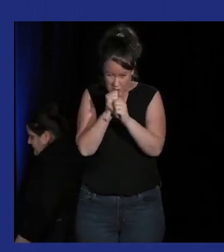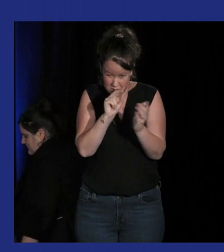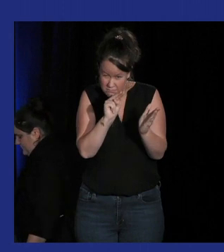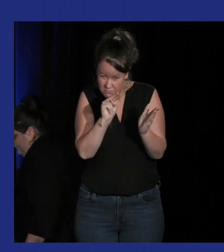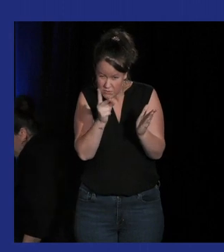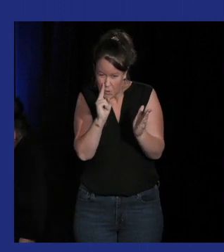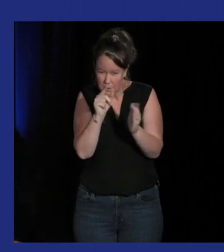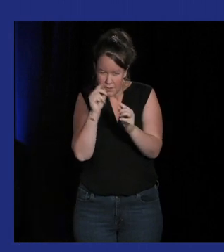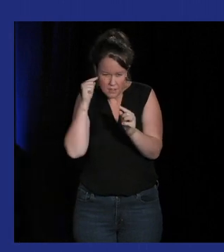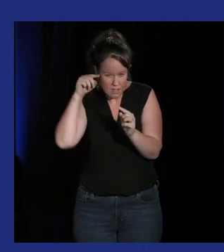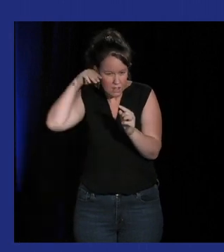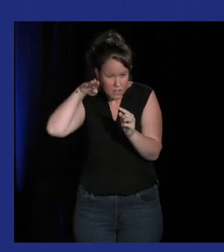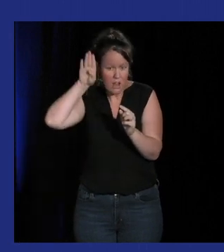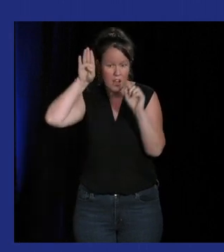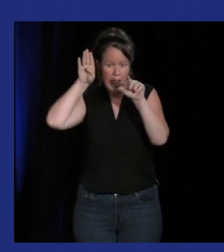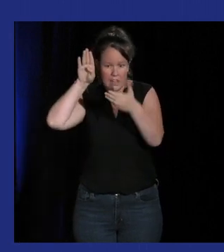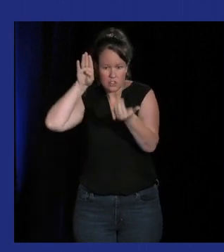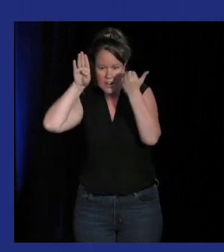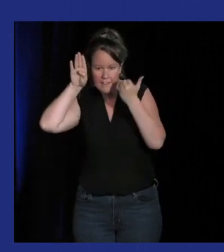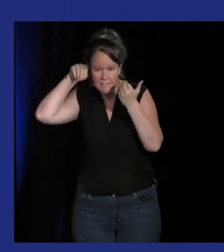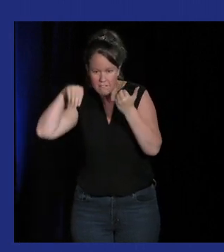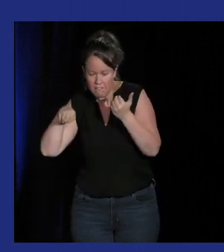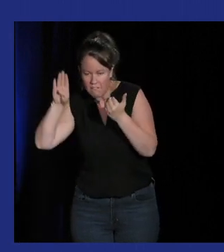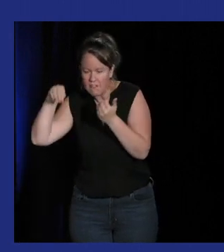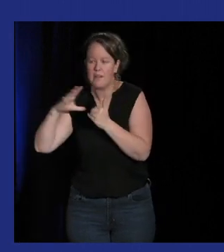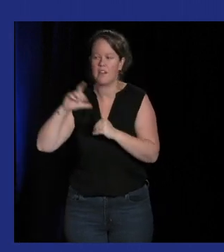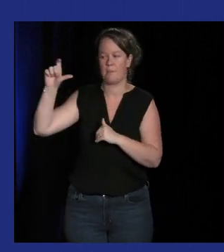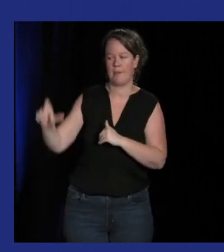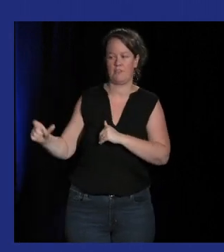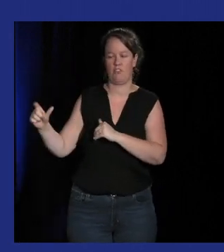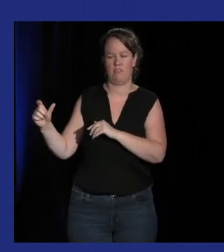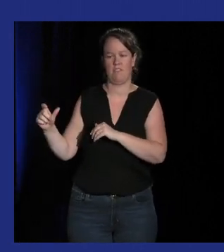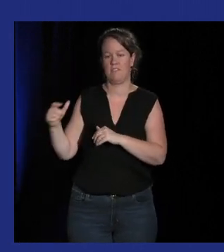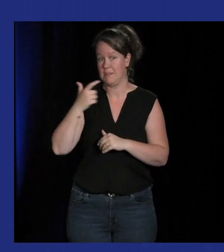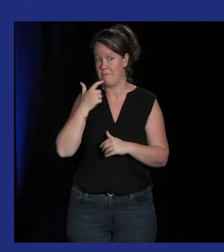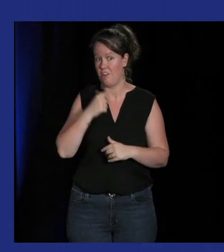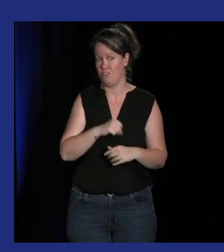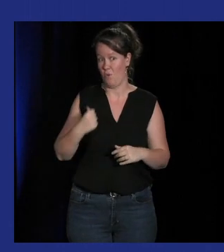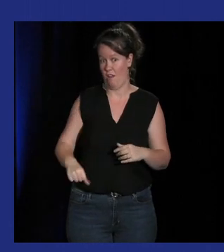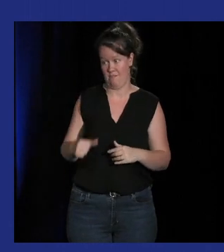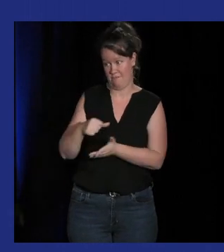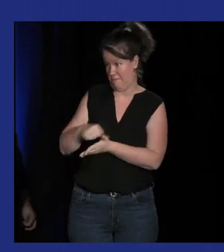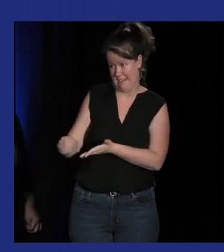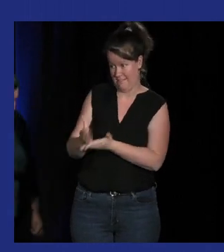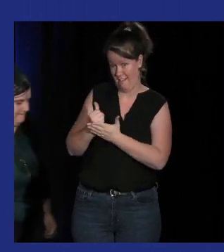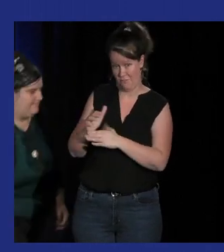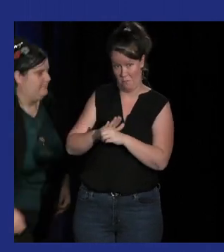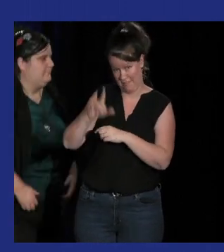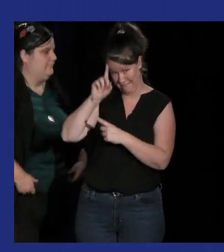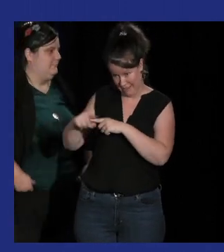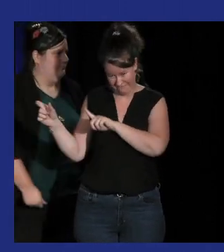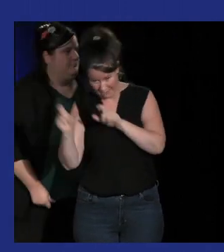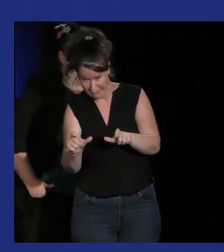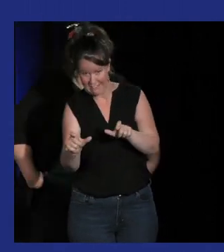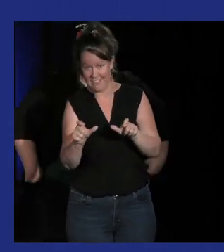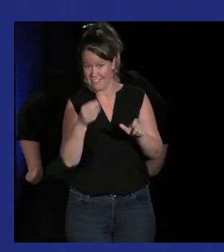c'était on avait quand même une vérification de gens qui parlent mandarin qui était payé juste pour et ça c'était on peut pas